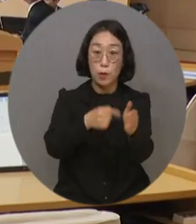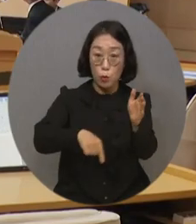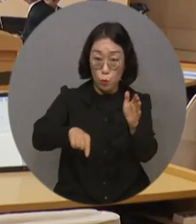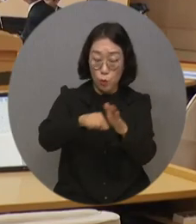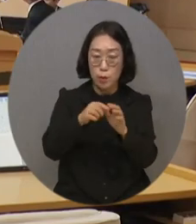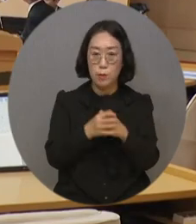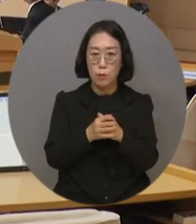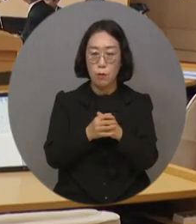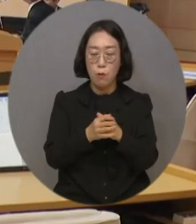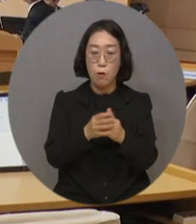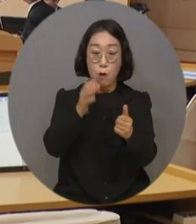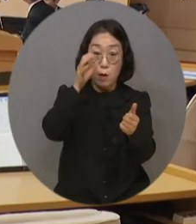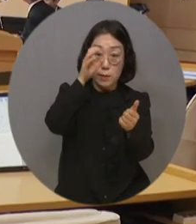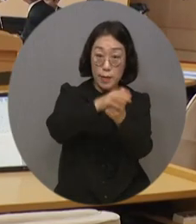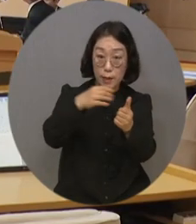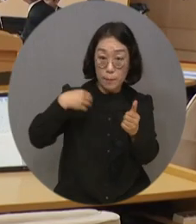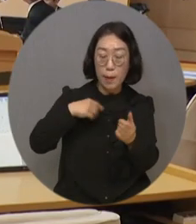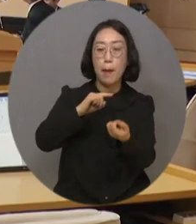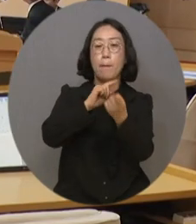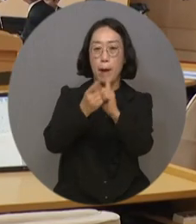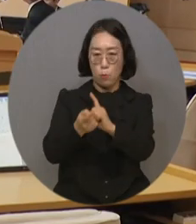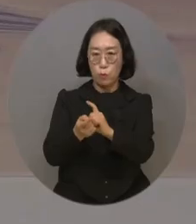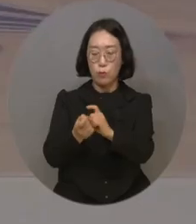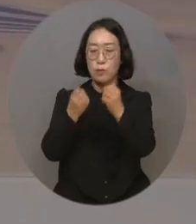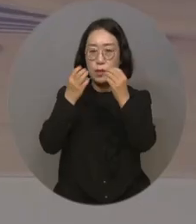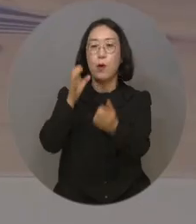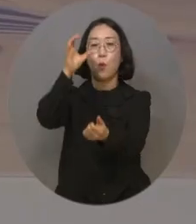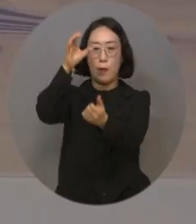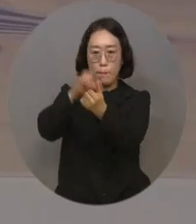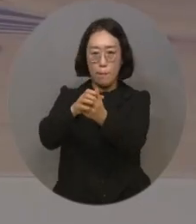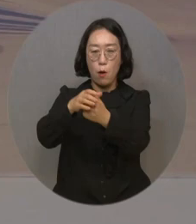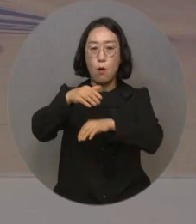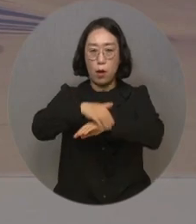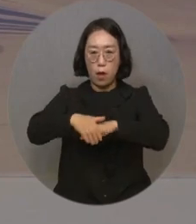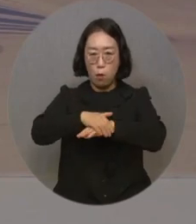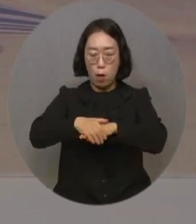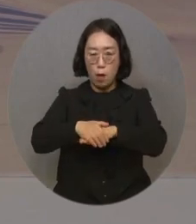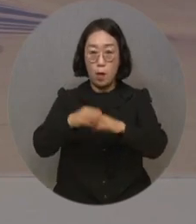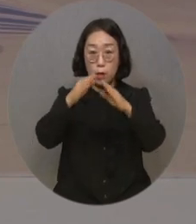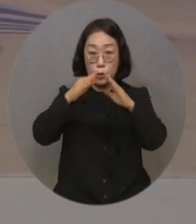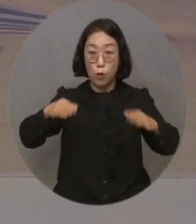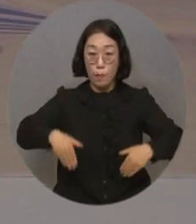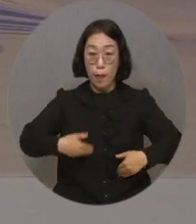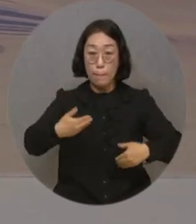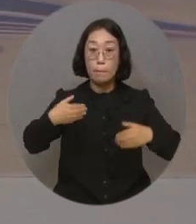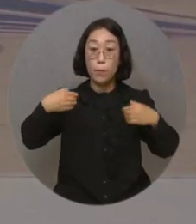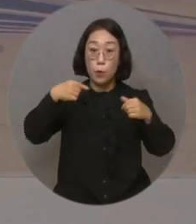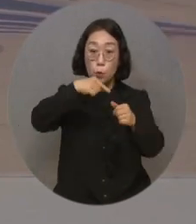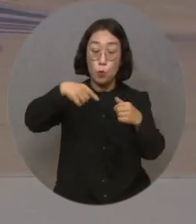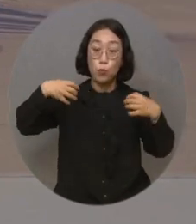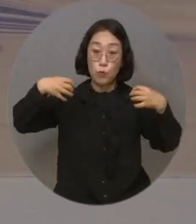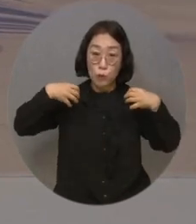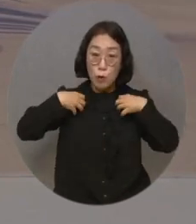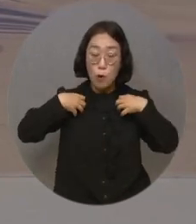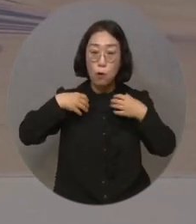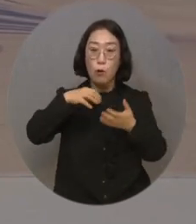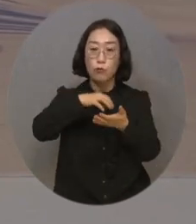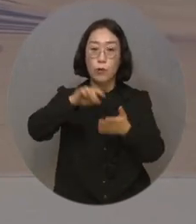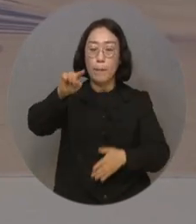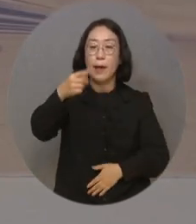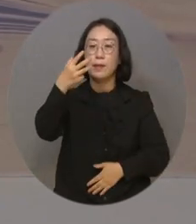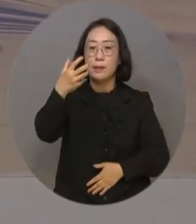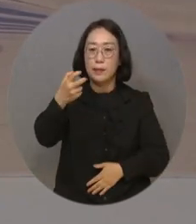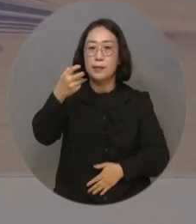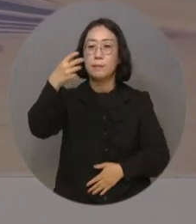장애인 지원관으로 지정하겠다고 답했습니다. 올해 1월 기준 전남도 교육청 장애인 교원은 총